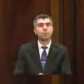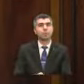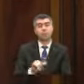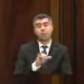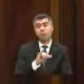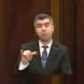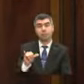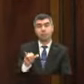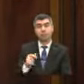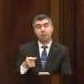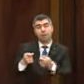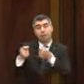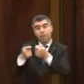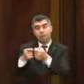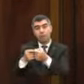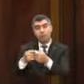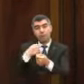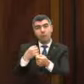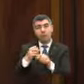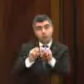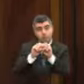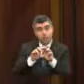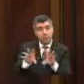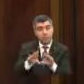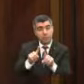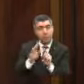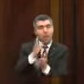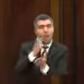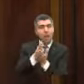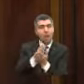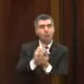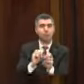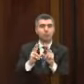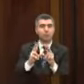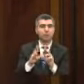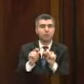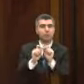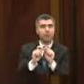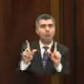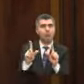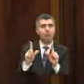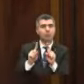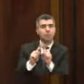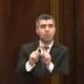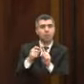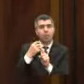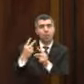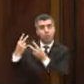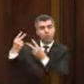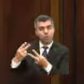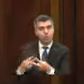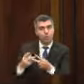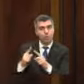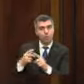تستمر هذه العملية إلا إذا كنا جادين جدا في التعامل مع القطاع الخاص الأجنبي. نعم نفروا